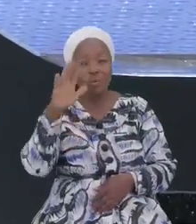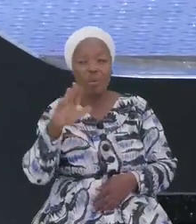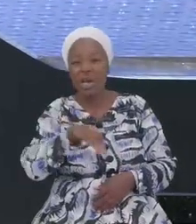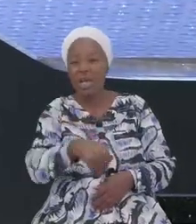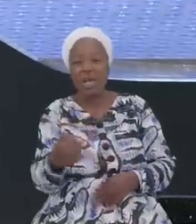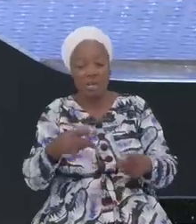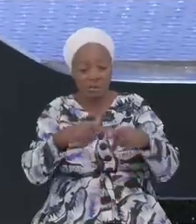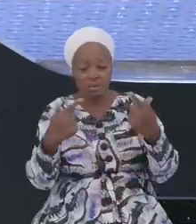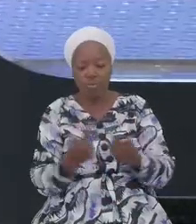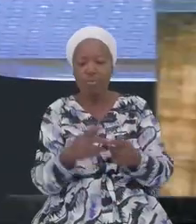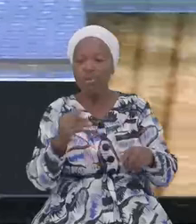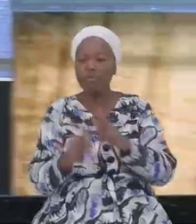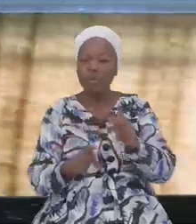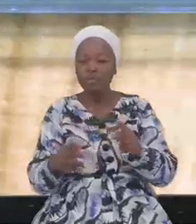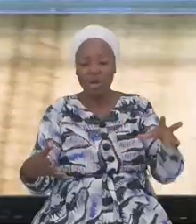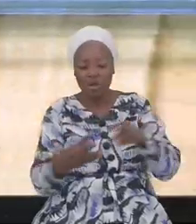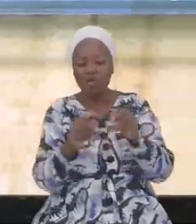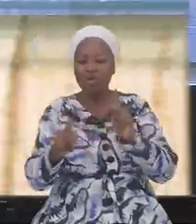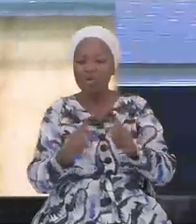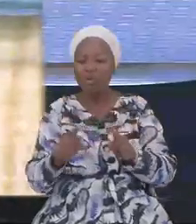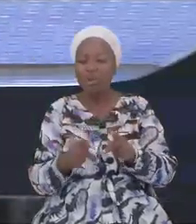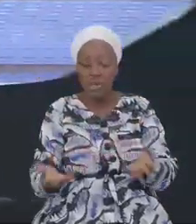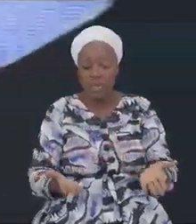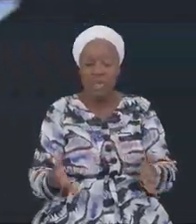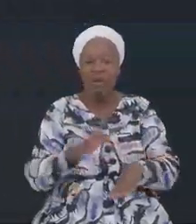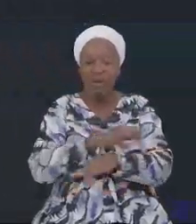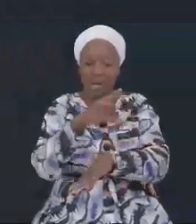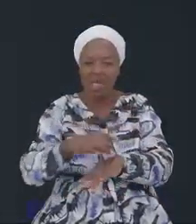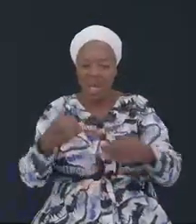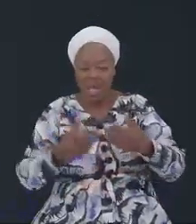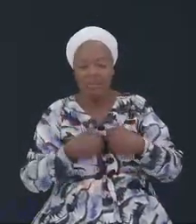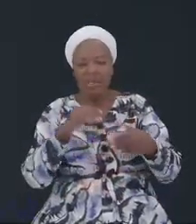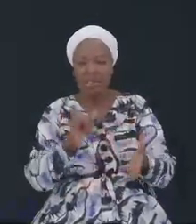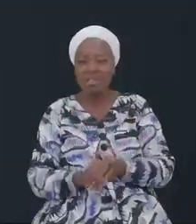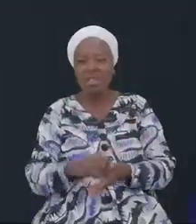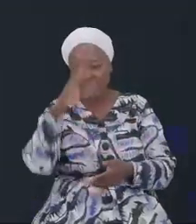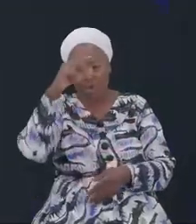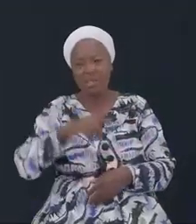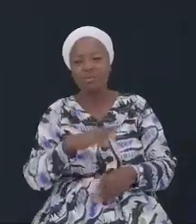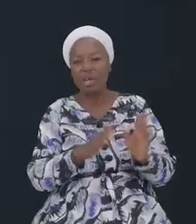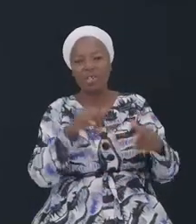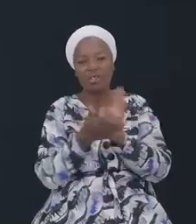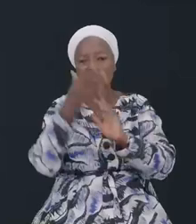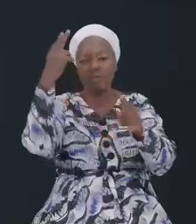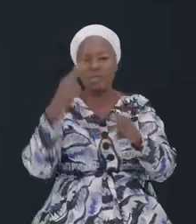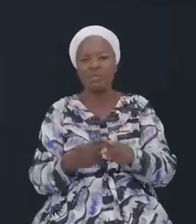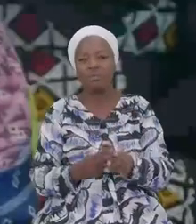groupe d'hommes ayant l'agenda humain. Au nom de Jésus.